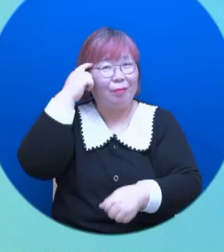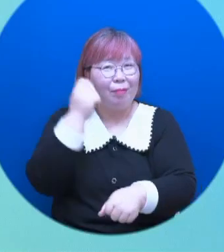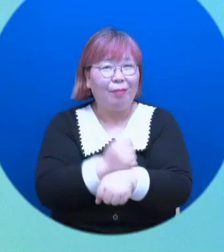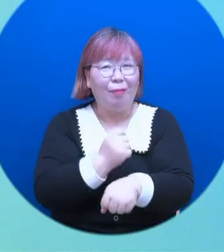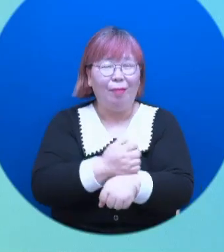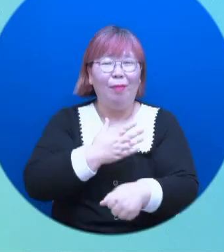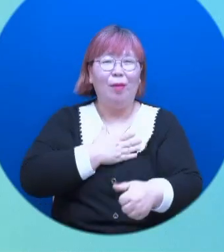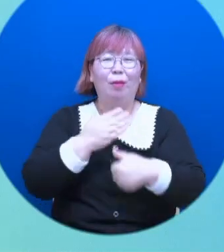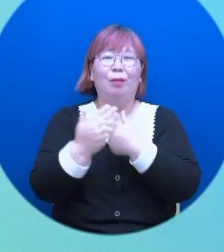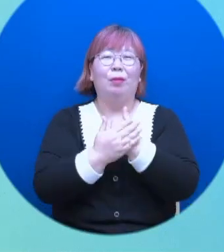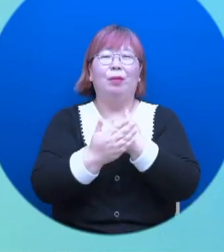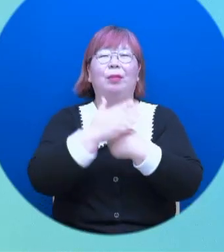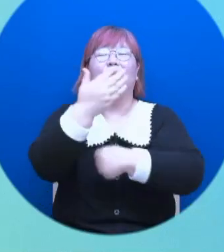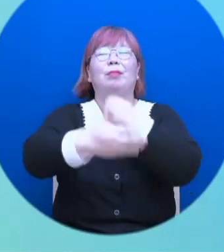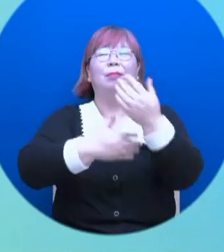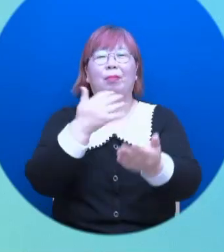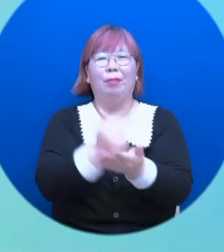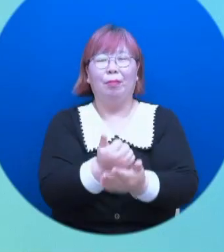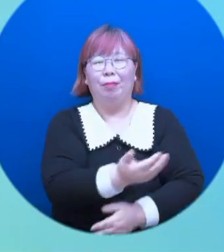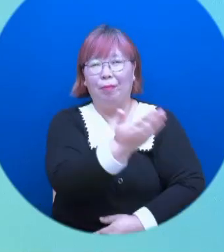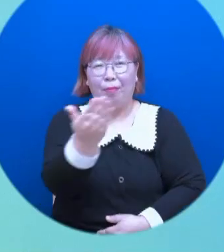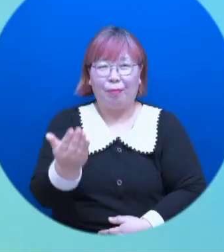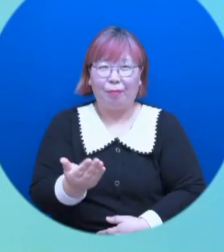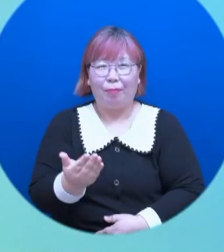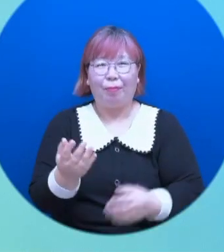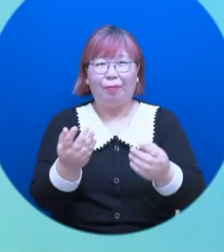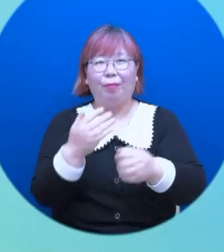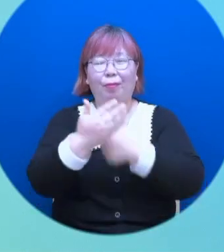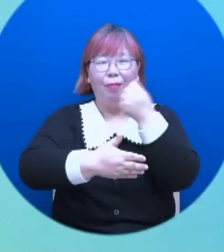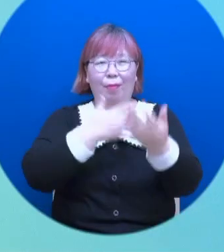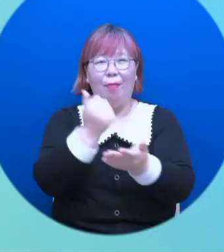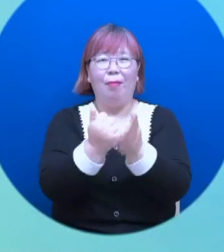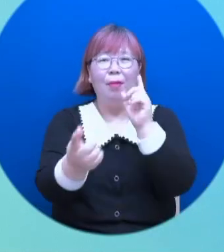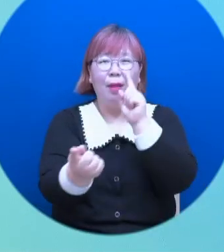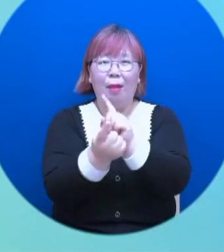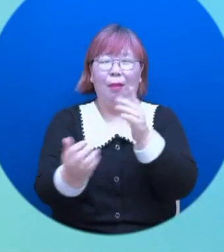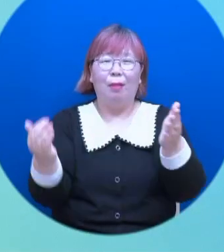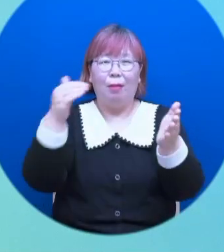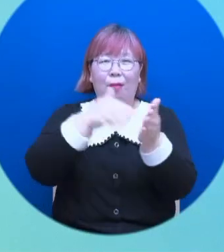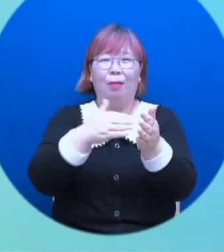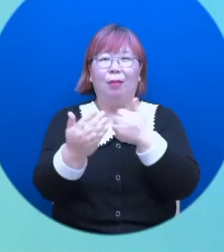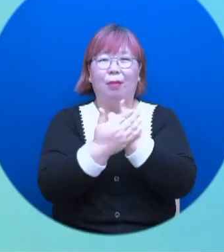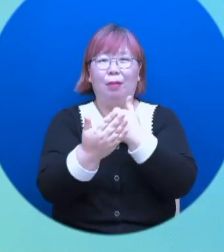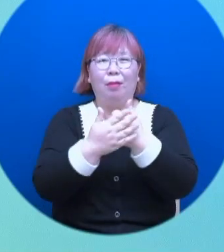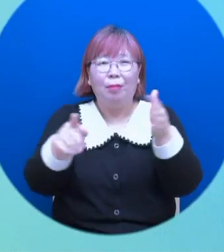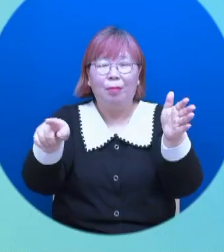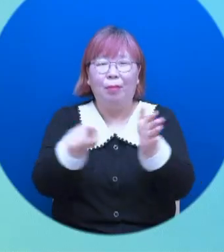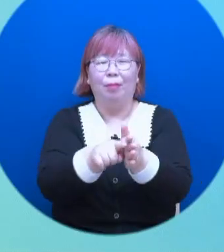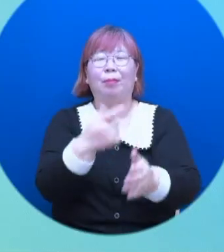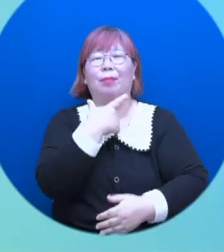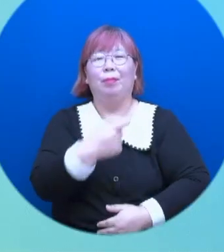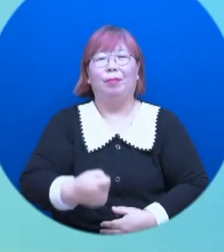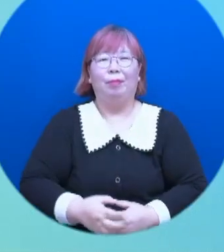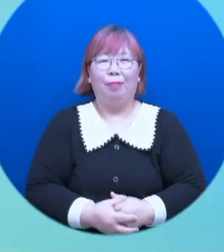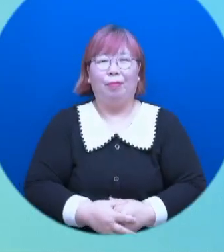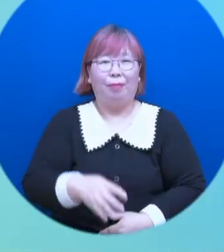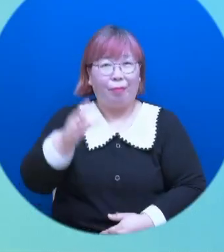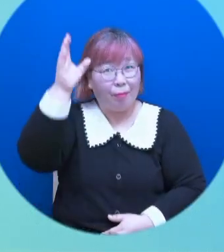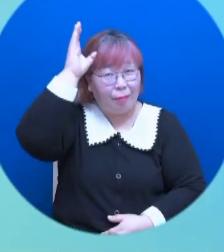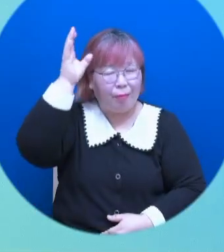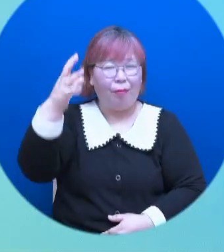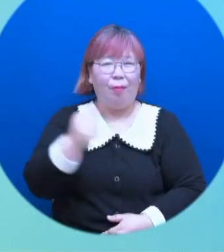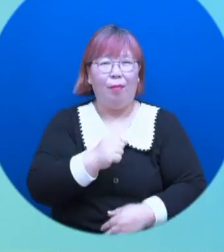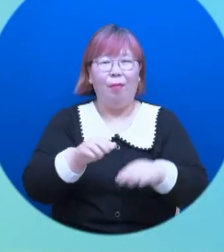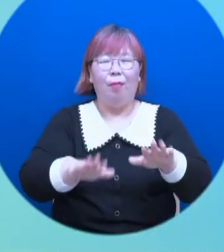도우시는 하나님께서 여기 있는 여러분도 하나님 만나도록 도우실 줄로 믿으시길 바랍니다. 이 기대감을 가지고